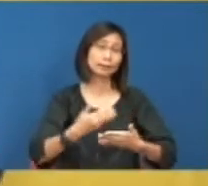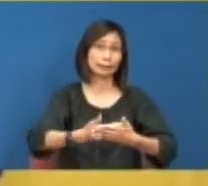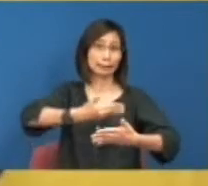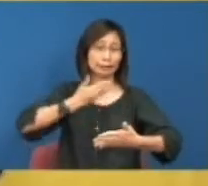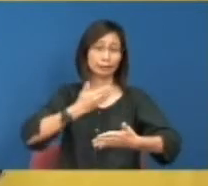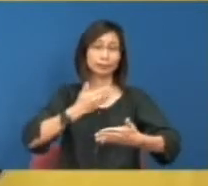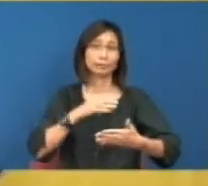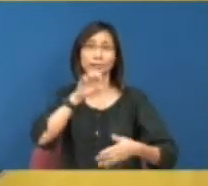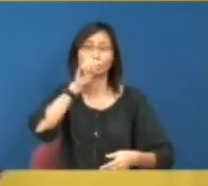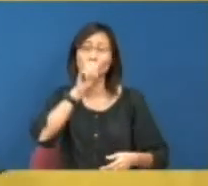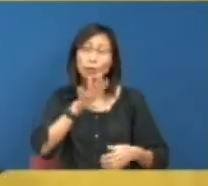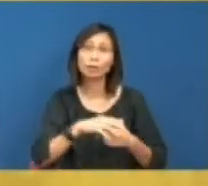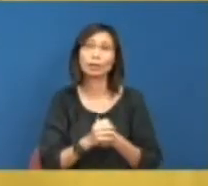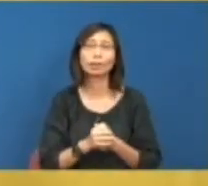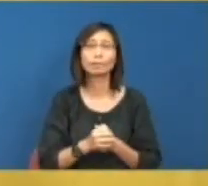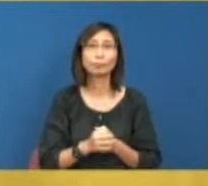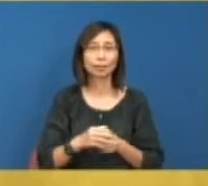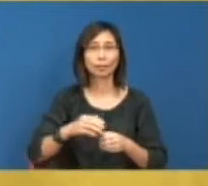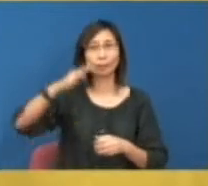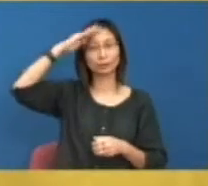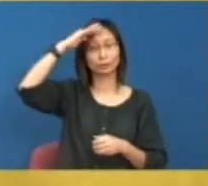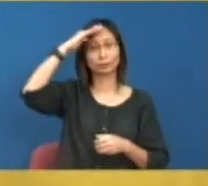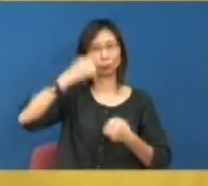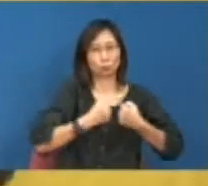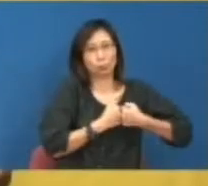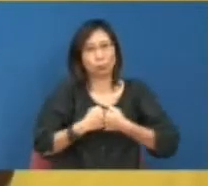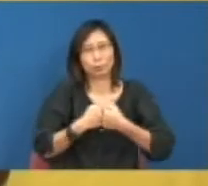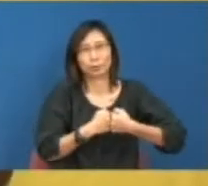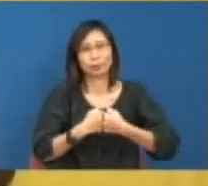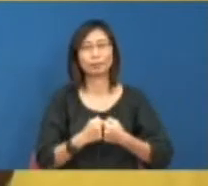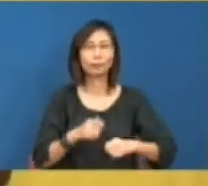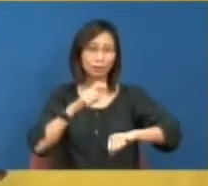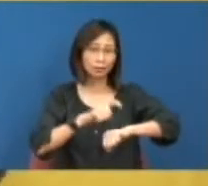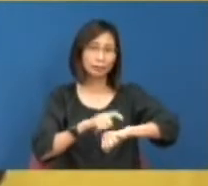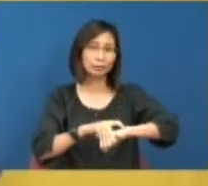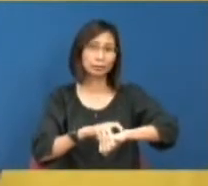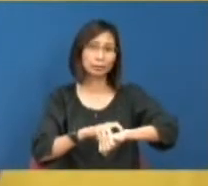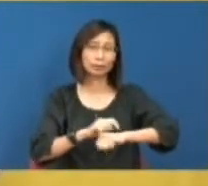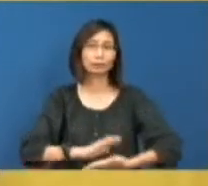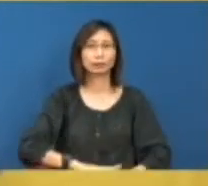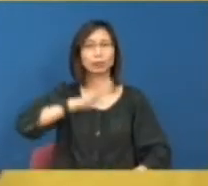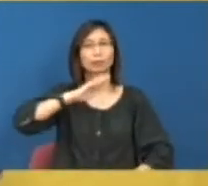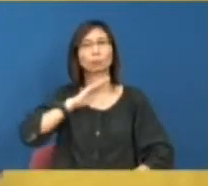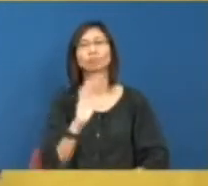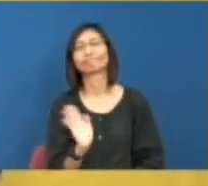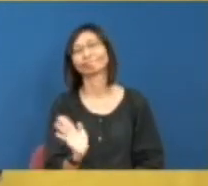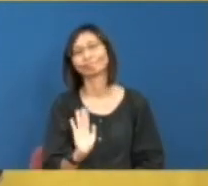撞啦。我哋亦都唔夠時間係公開講啦，係嘛？公開講咗之